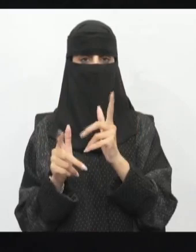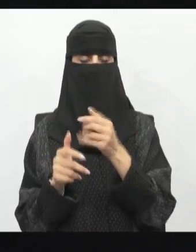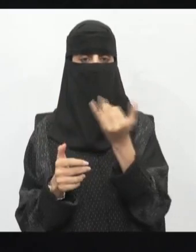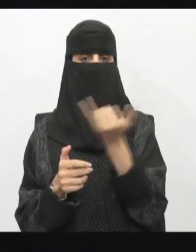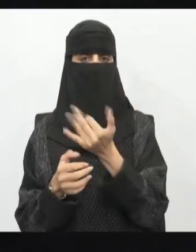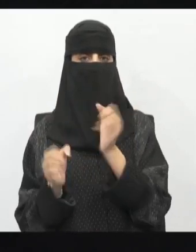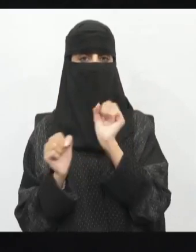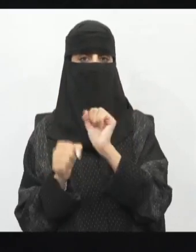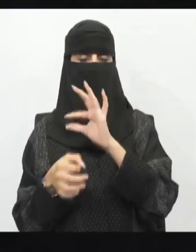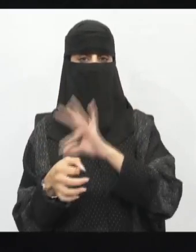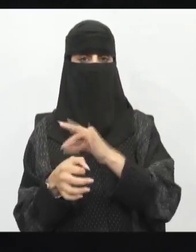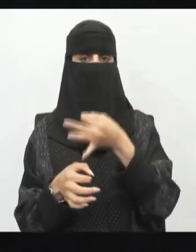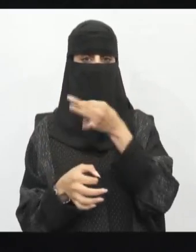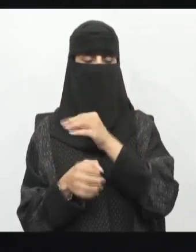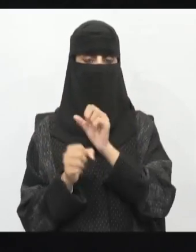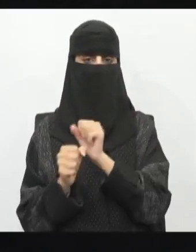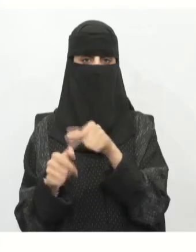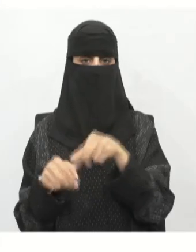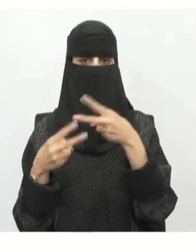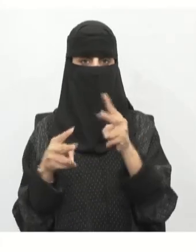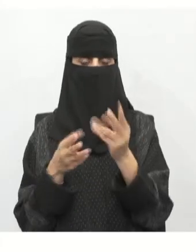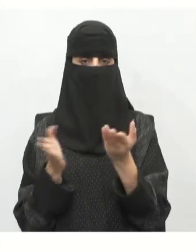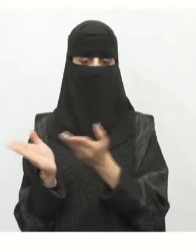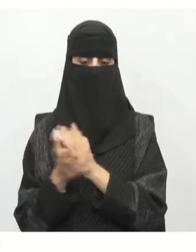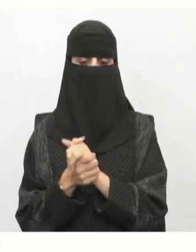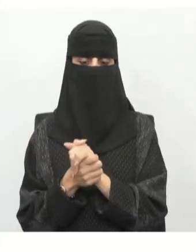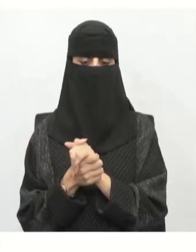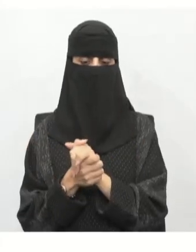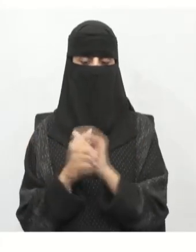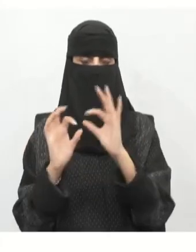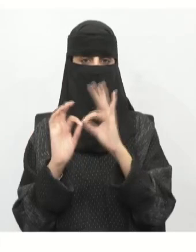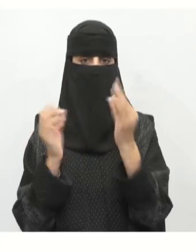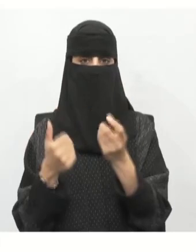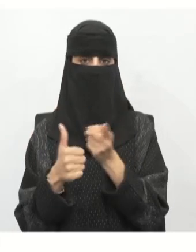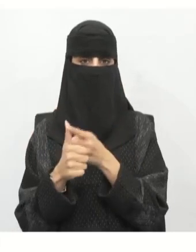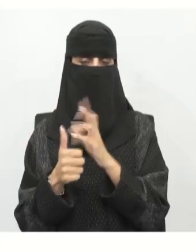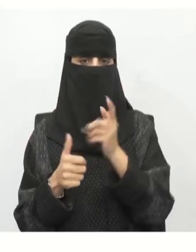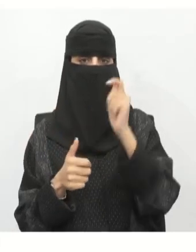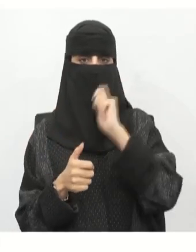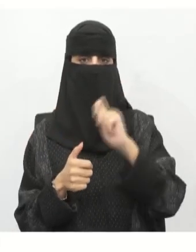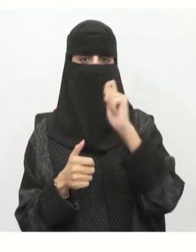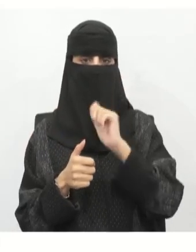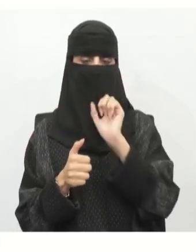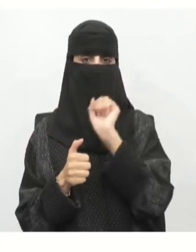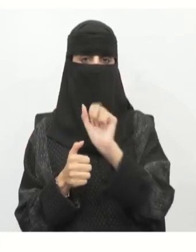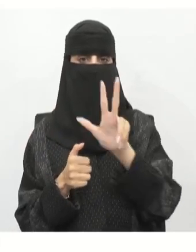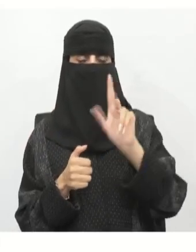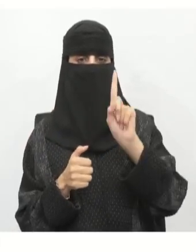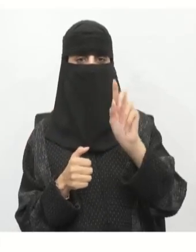واهميتها وفوائدها نبدا بالمجموعه الاولى اللحوم والبقوليات